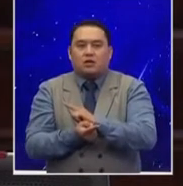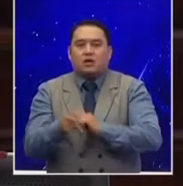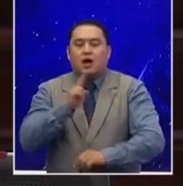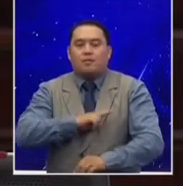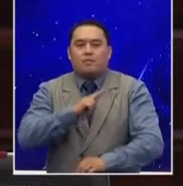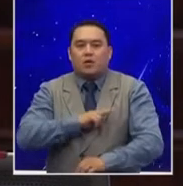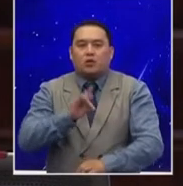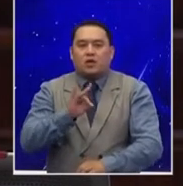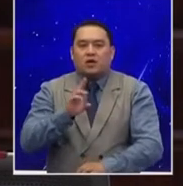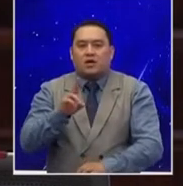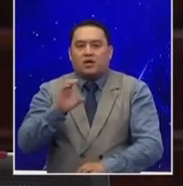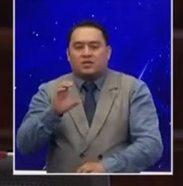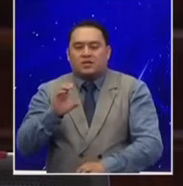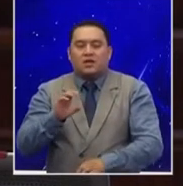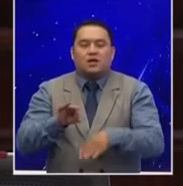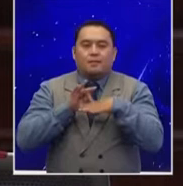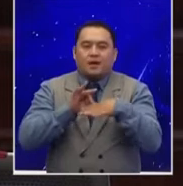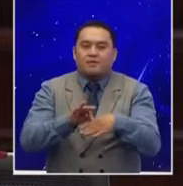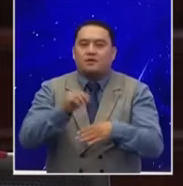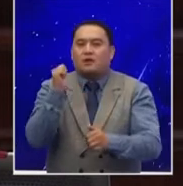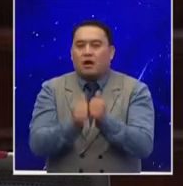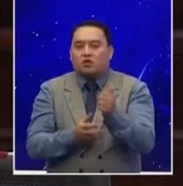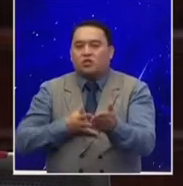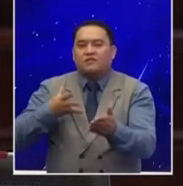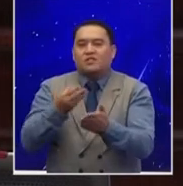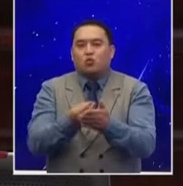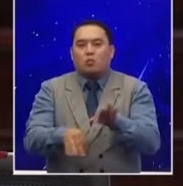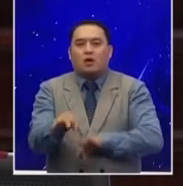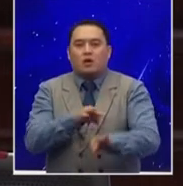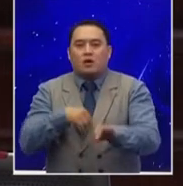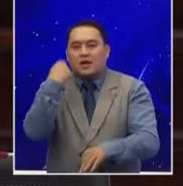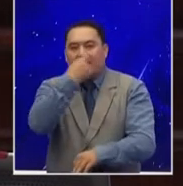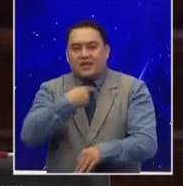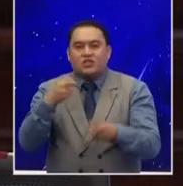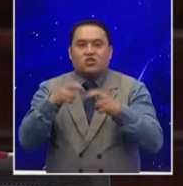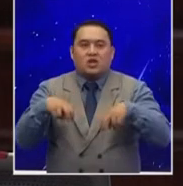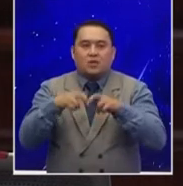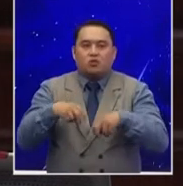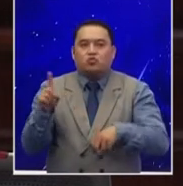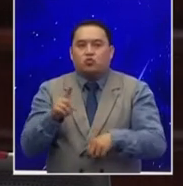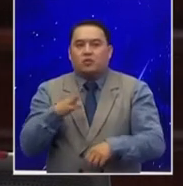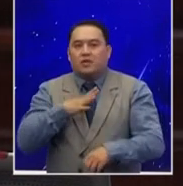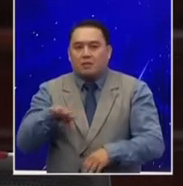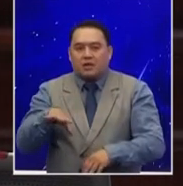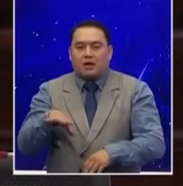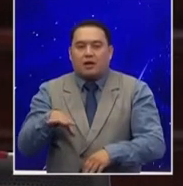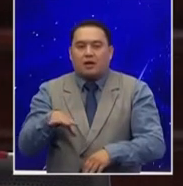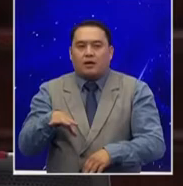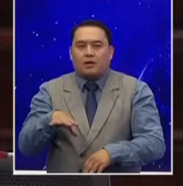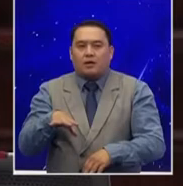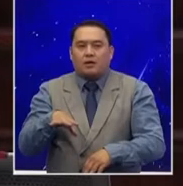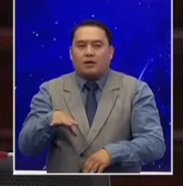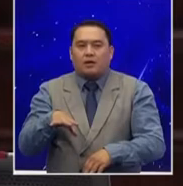Работу РКС мы сейчас пересмотрели. Каждый инвестиционный проект я лично рассматриваю, чтобы вот так не было